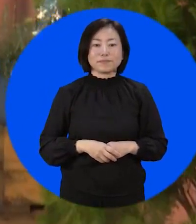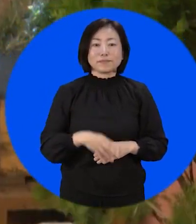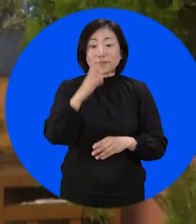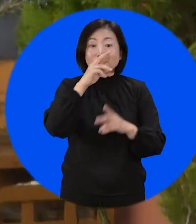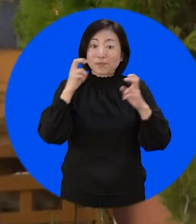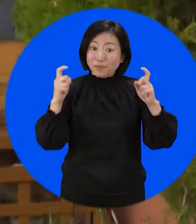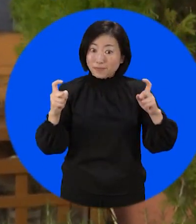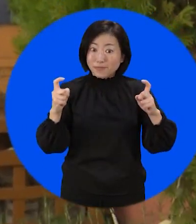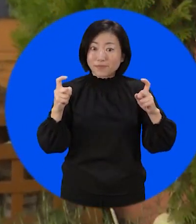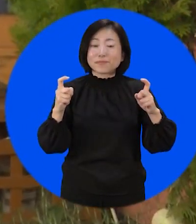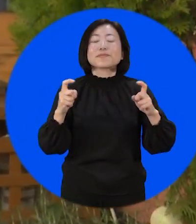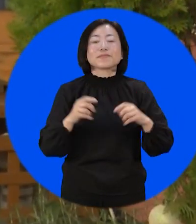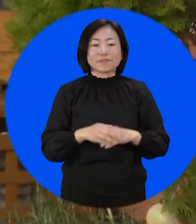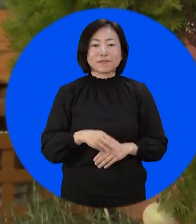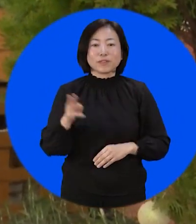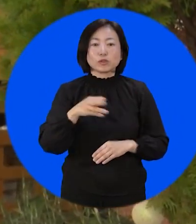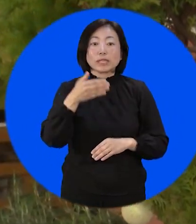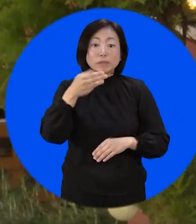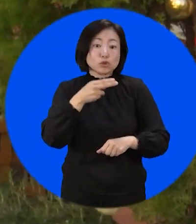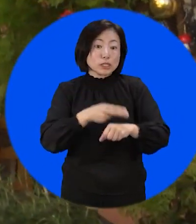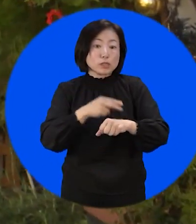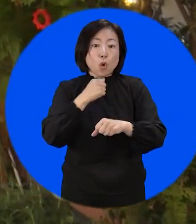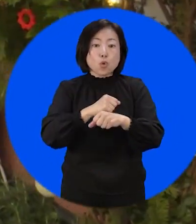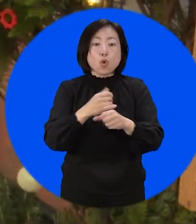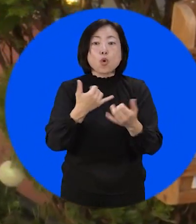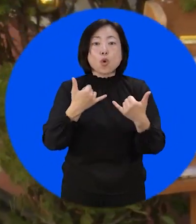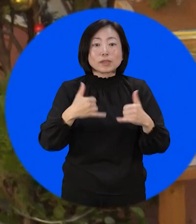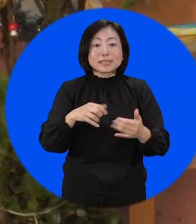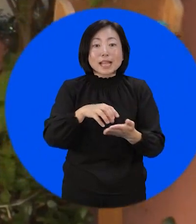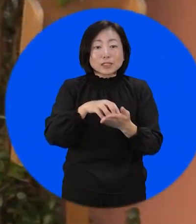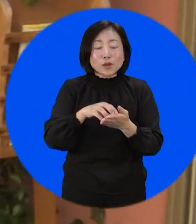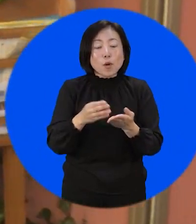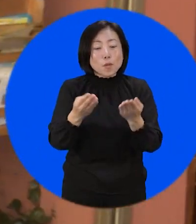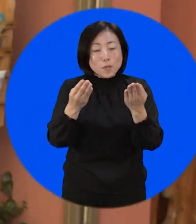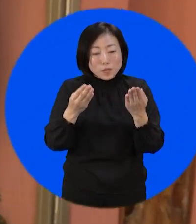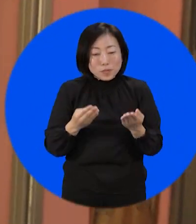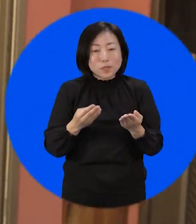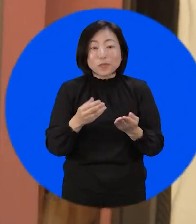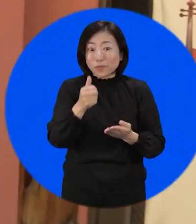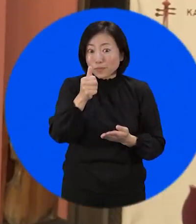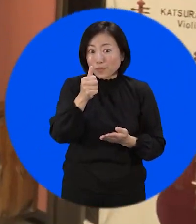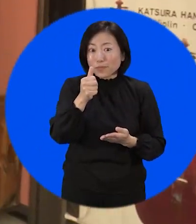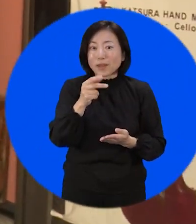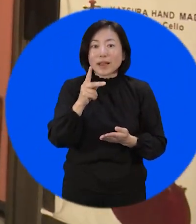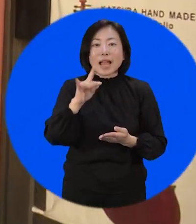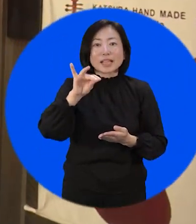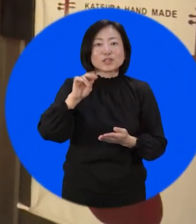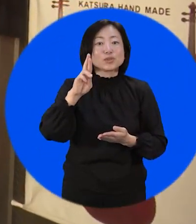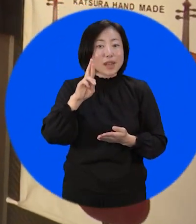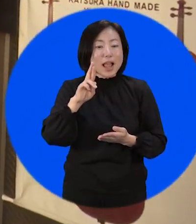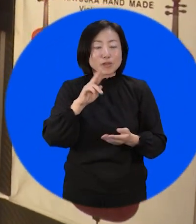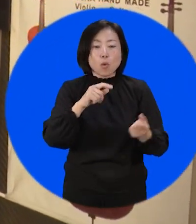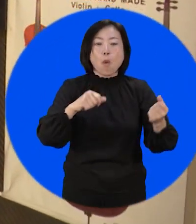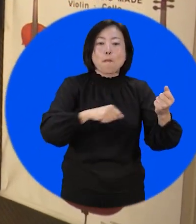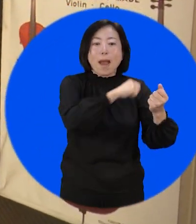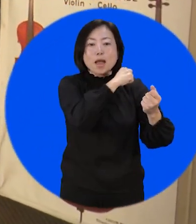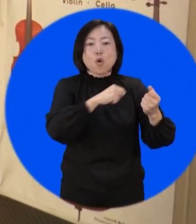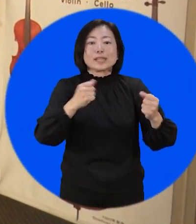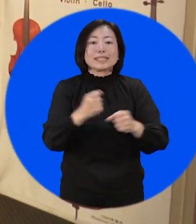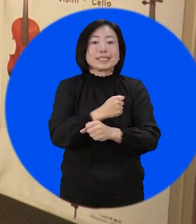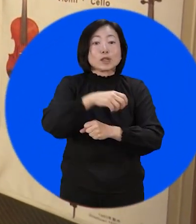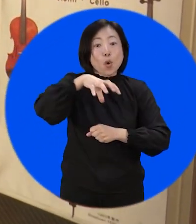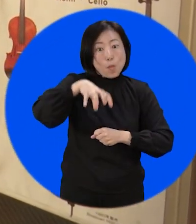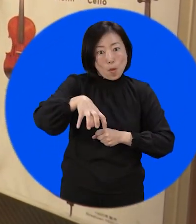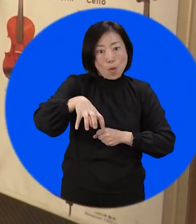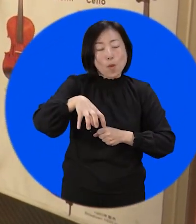こんにちは。杉並区技能功労者表彰を受けられた桂さんのバイオリン工房に来ています。バイオリンは